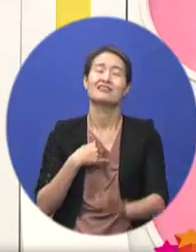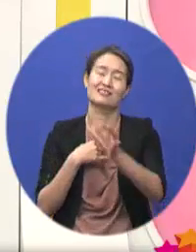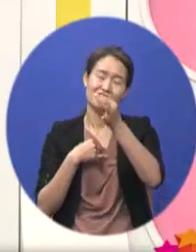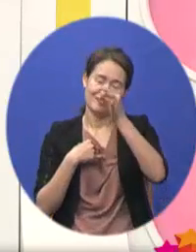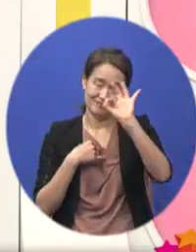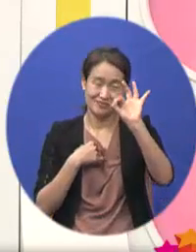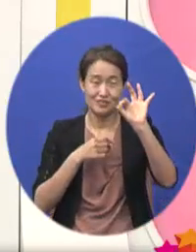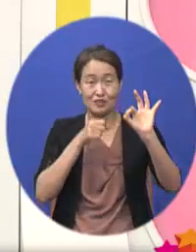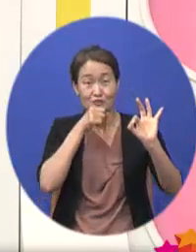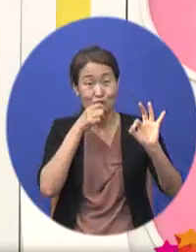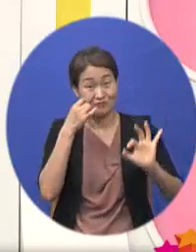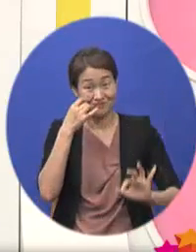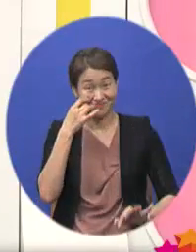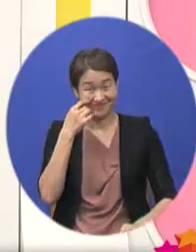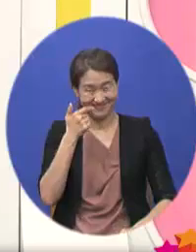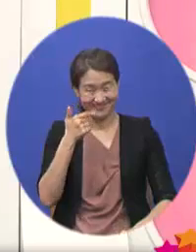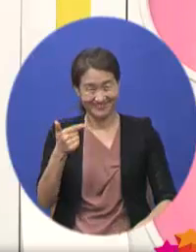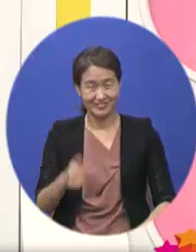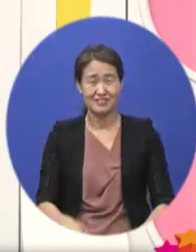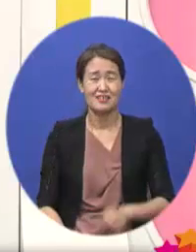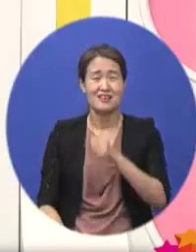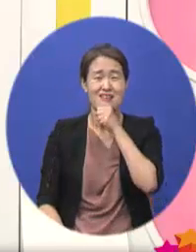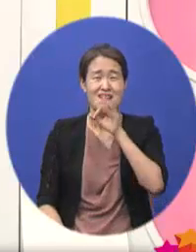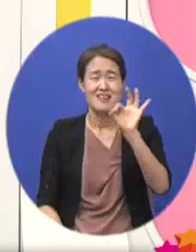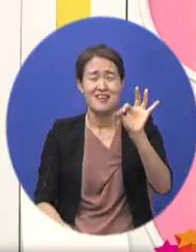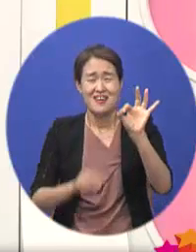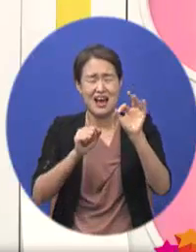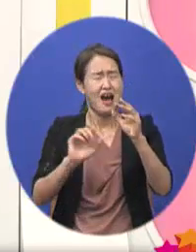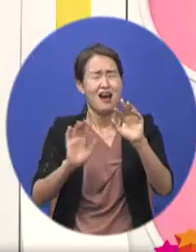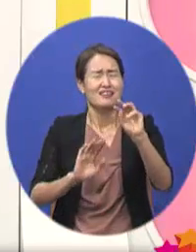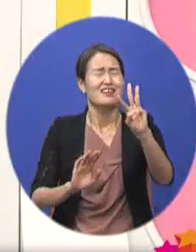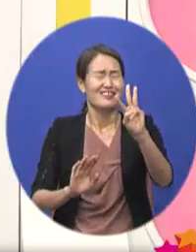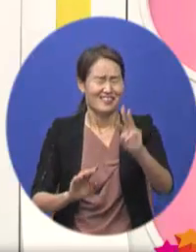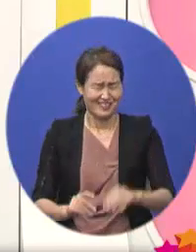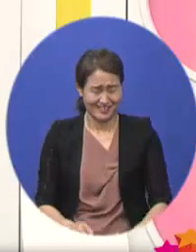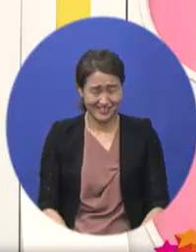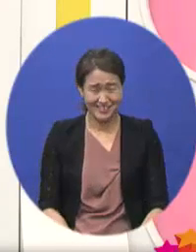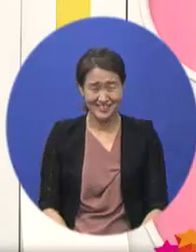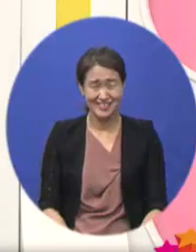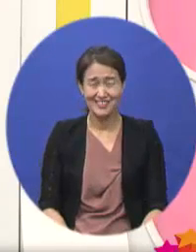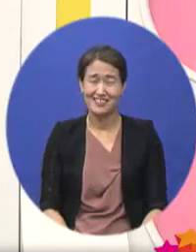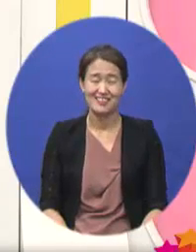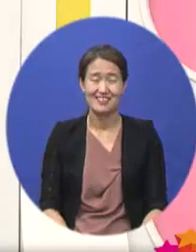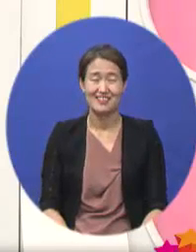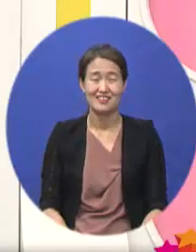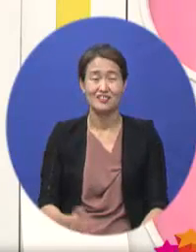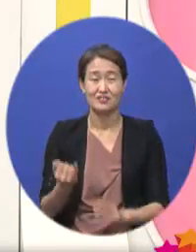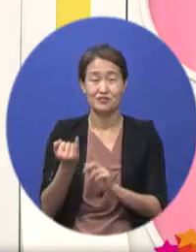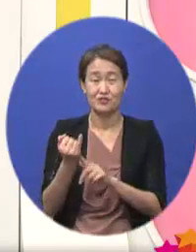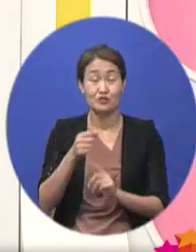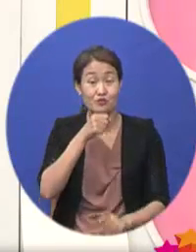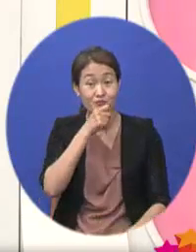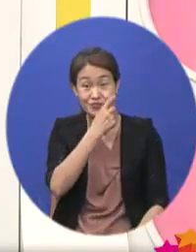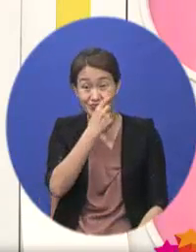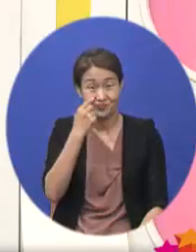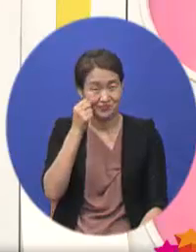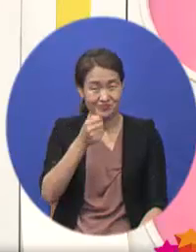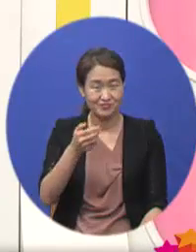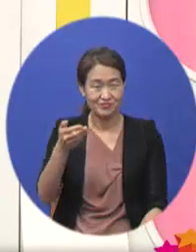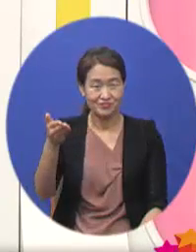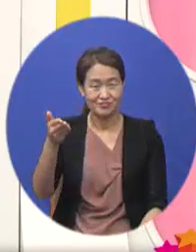네. 점수가 궁금해. 진짜. 아 궁금해 궁금해. 네. 진짜 두 개 나왔으면 좋겠다. 네. 세 개 나왔으면 좋겠어. 네. 네. 자, 우리 한혜정님, 왜